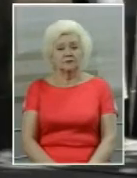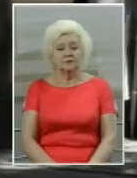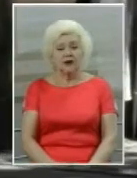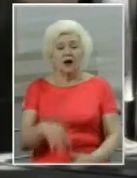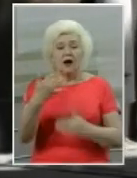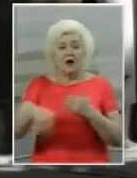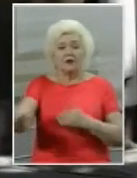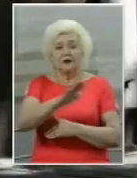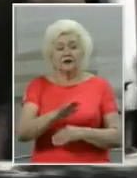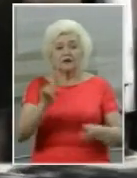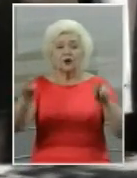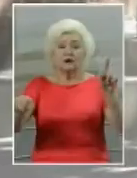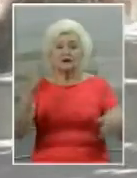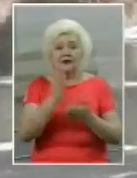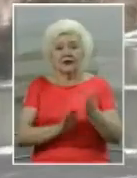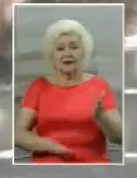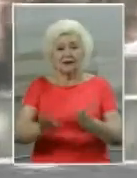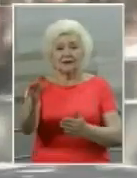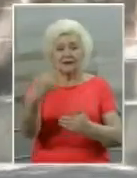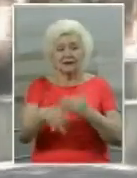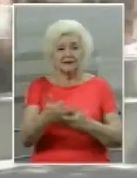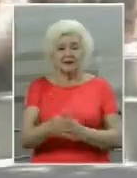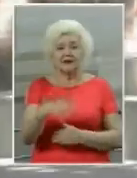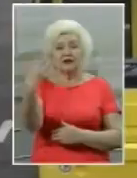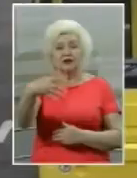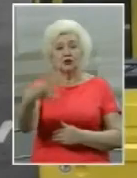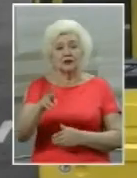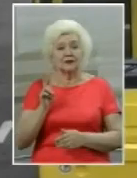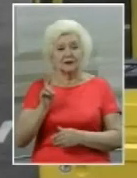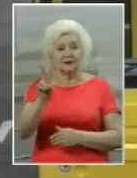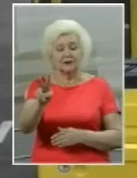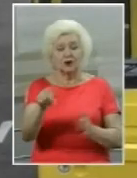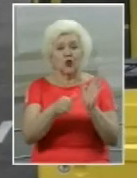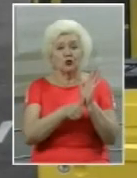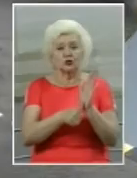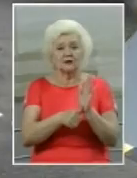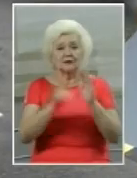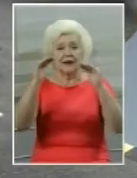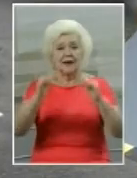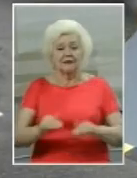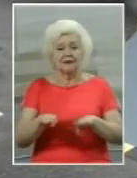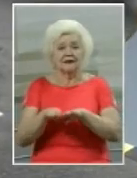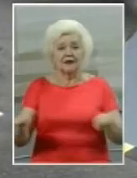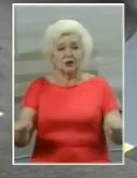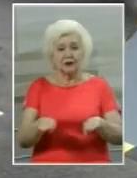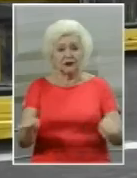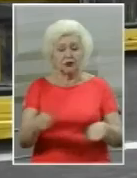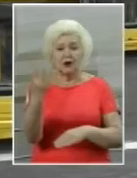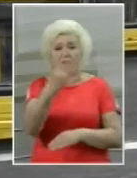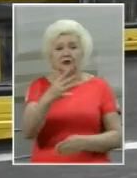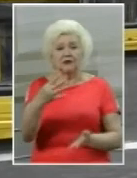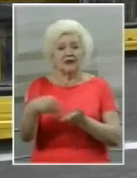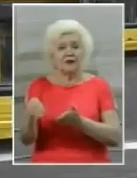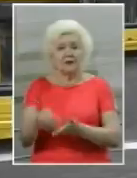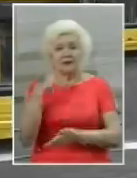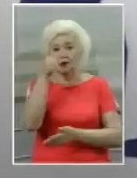В Херсоні не скрізь є пандуси. Серед майже чотирьох десятків тролейбусів у шести низький рівень підлоги. Чотири з них придбано